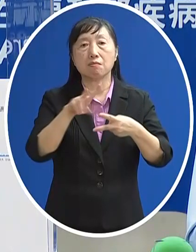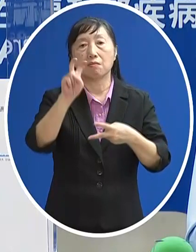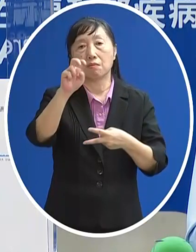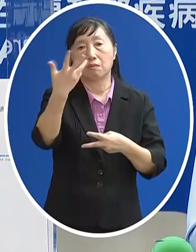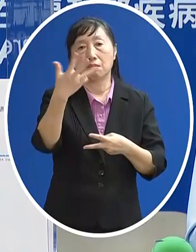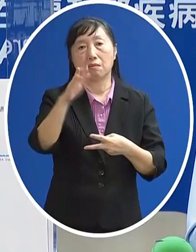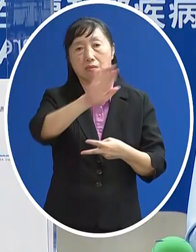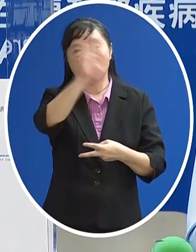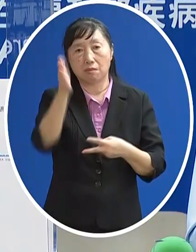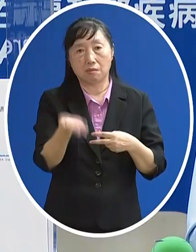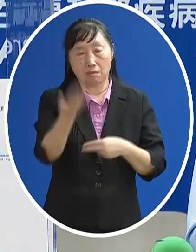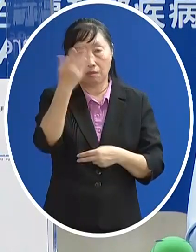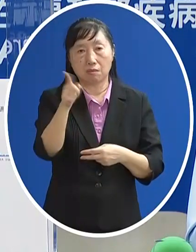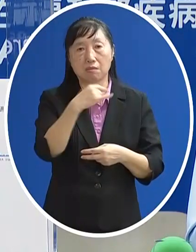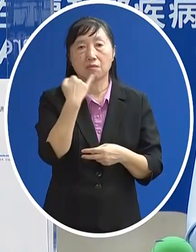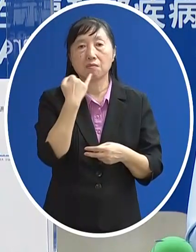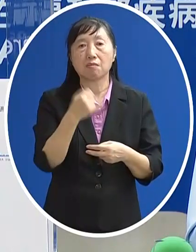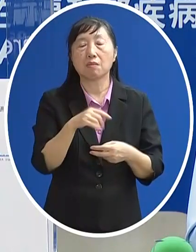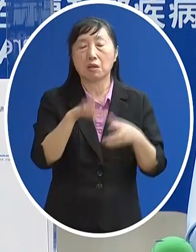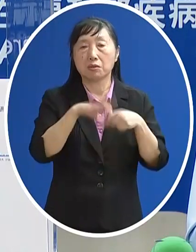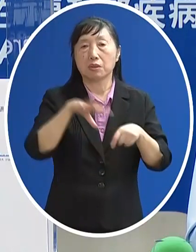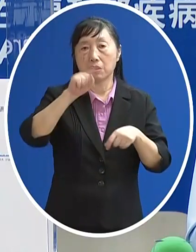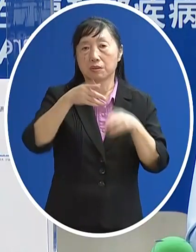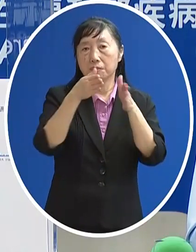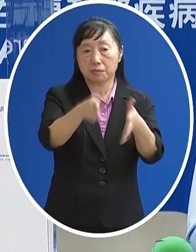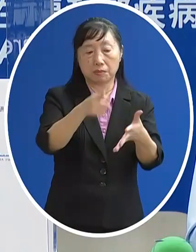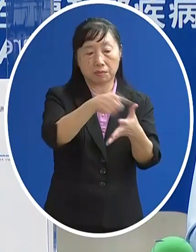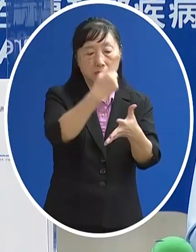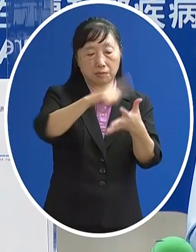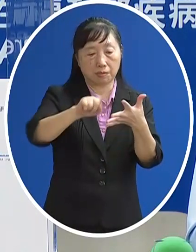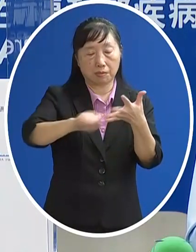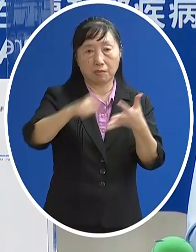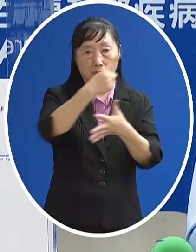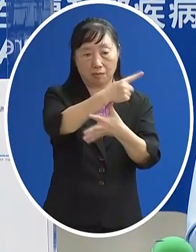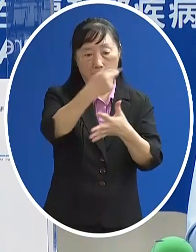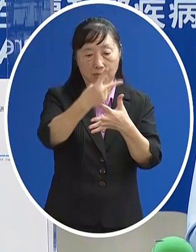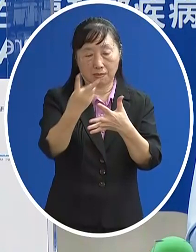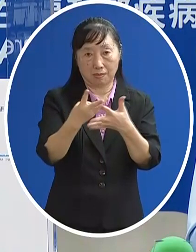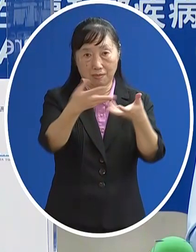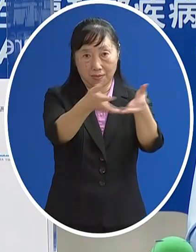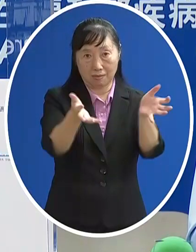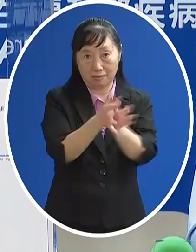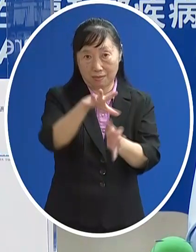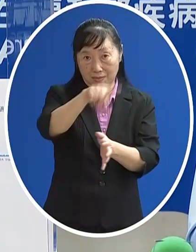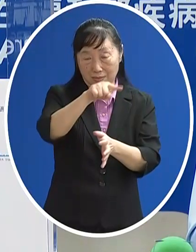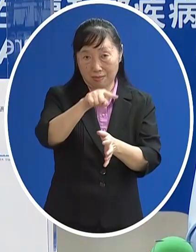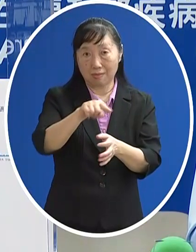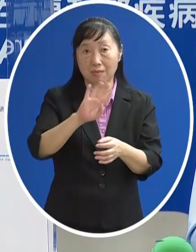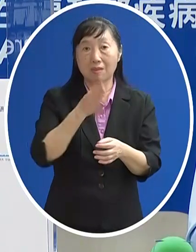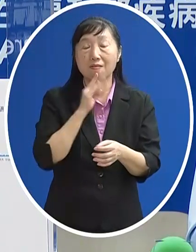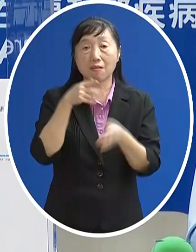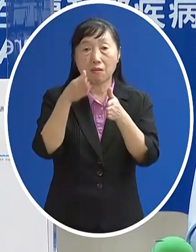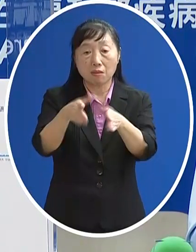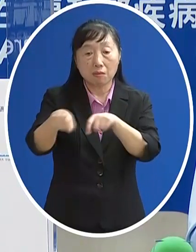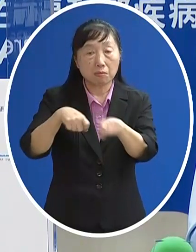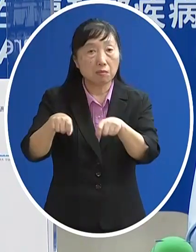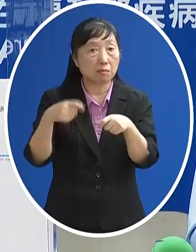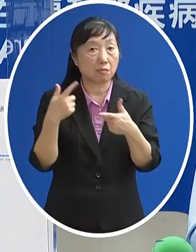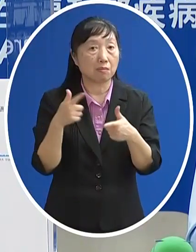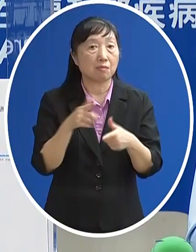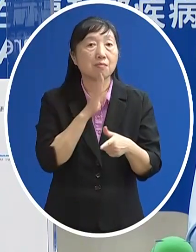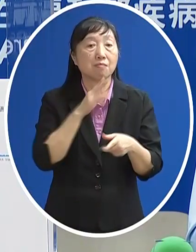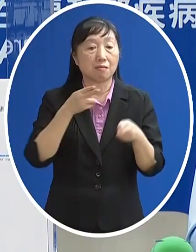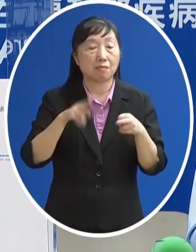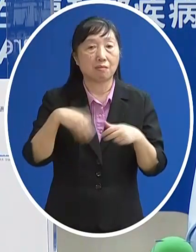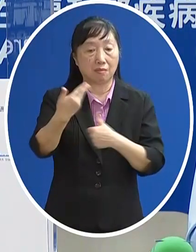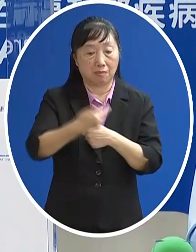先以一到三类来做考虑，但是并不是这样就决定了实施的计划，这是给我们指挥中心